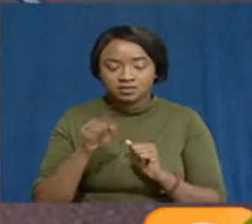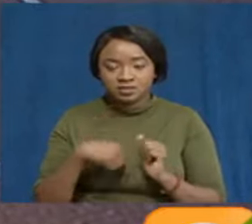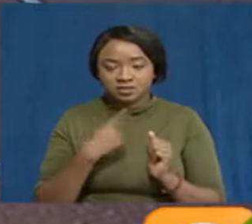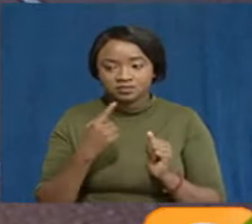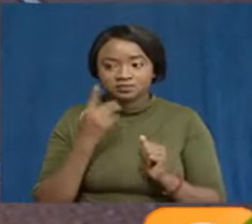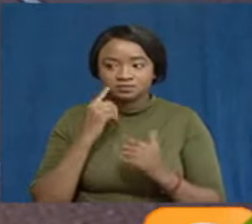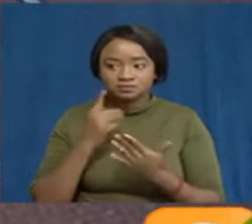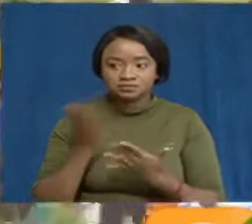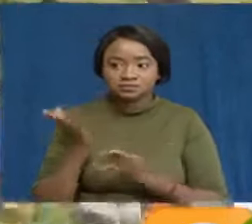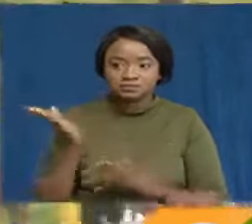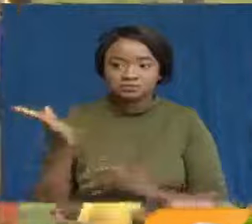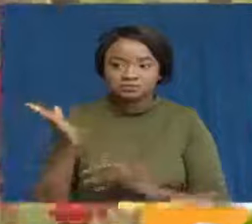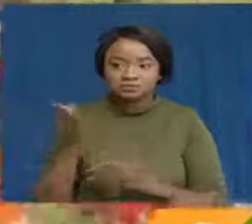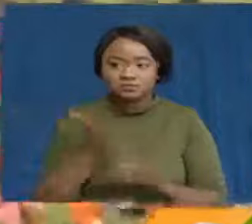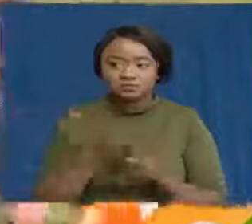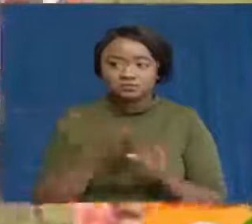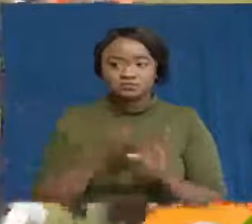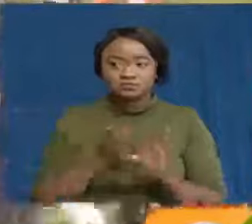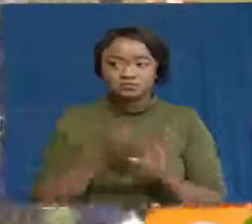mengi zaidi.